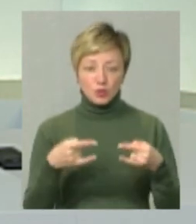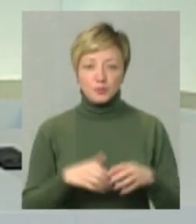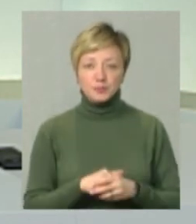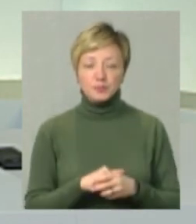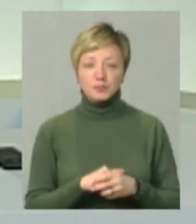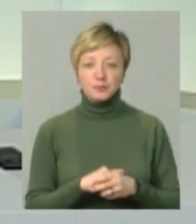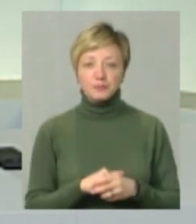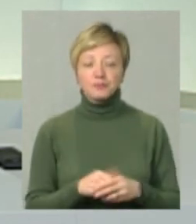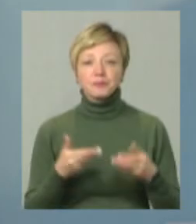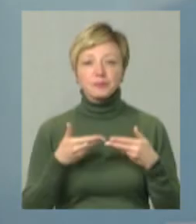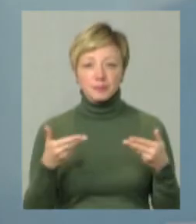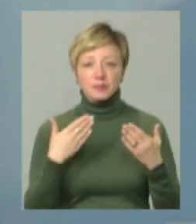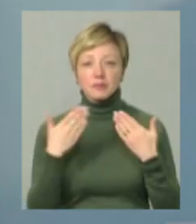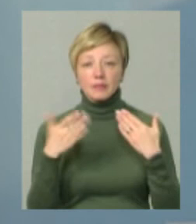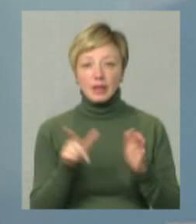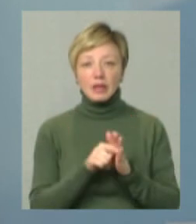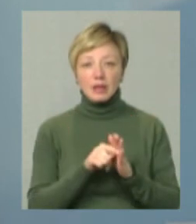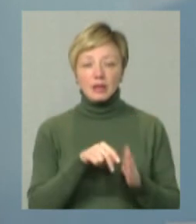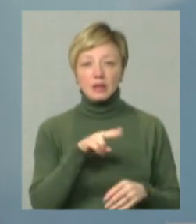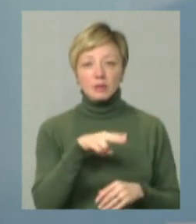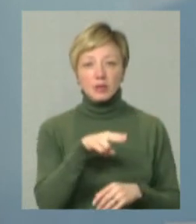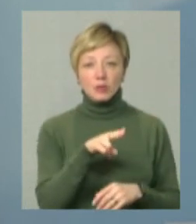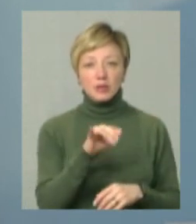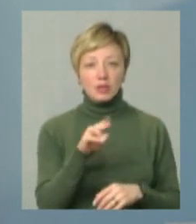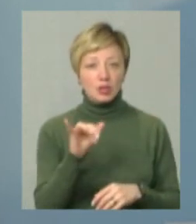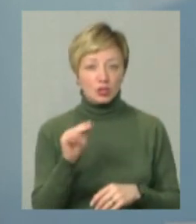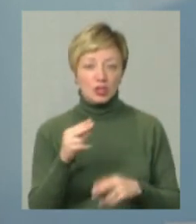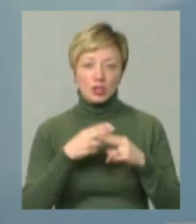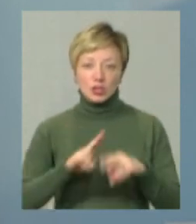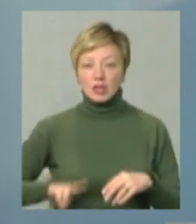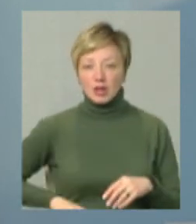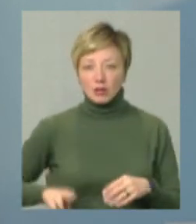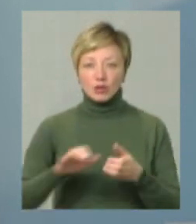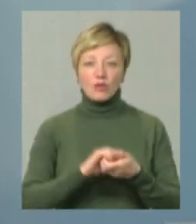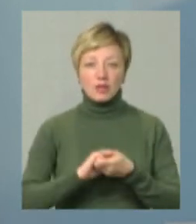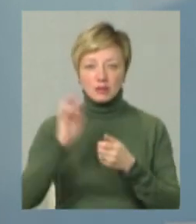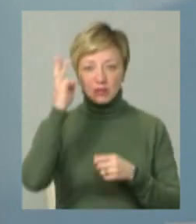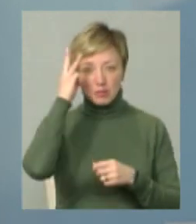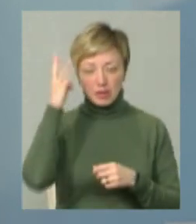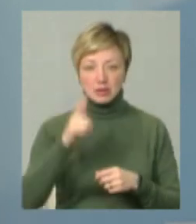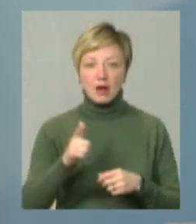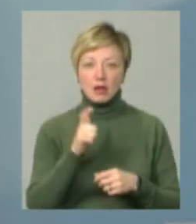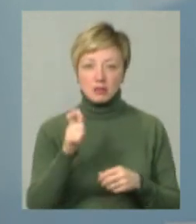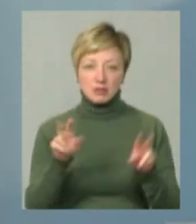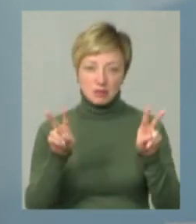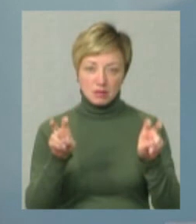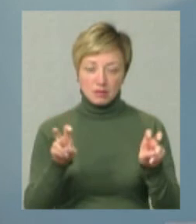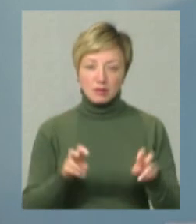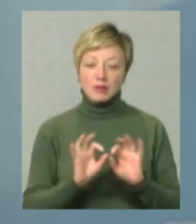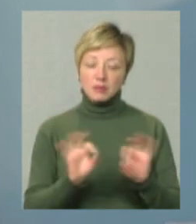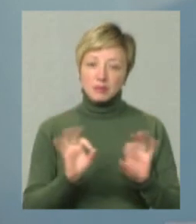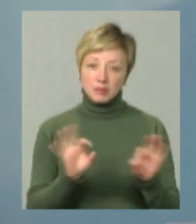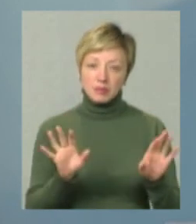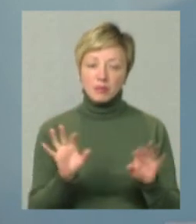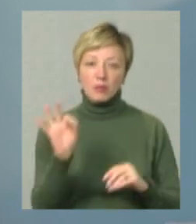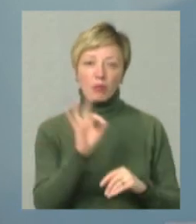студію. А ми спілкувалися з Дмитром Дідичем, технічним директором акціонерного товариства «Хмельницьгаз». Він поділився